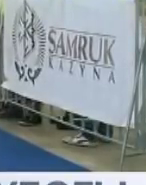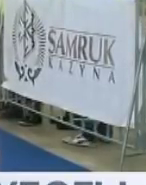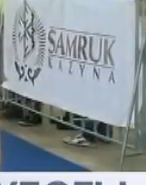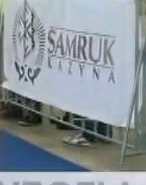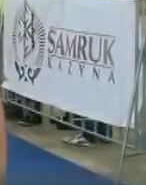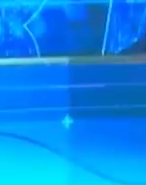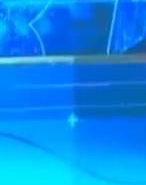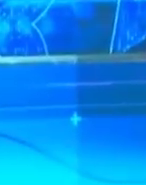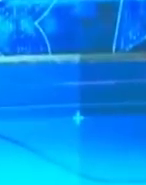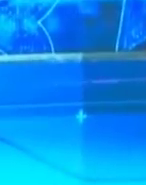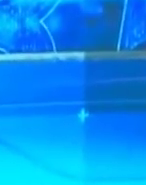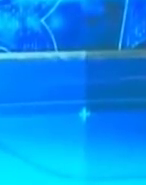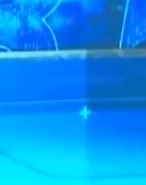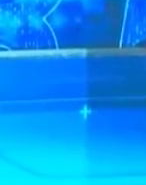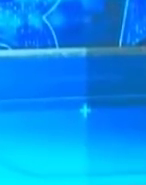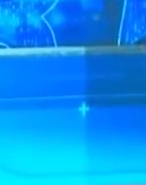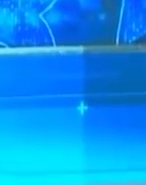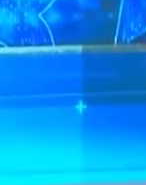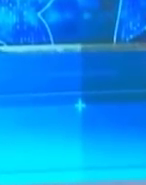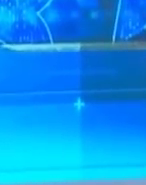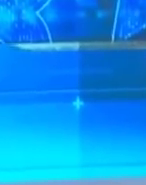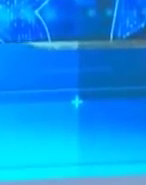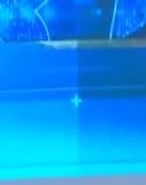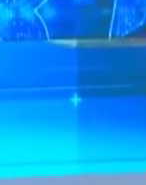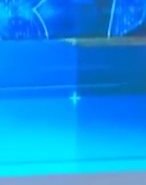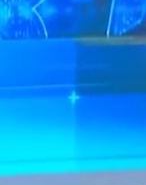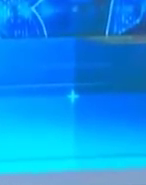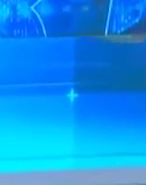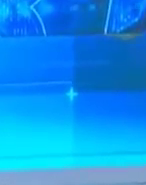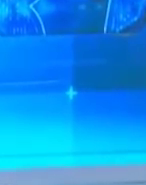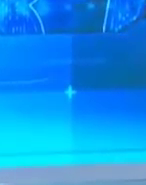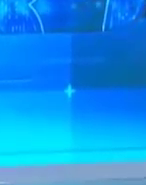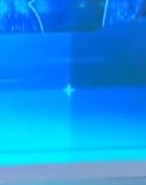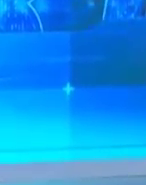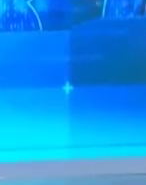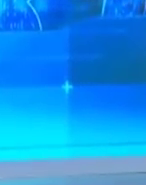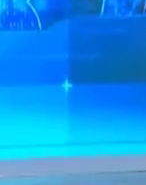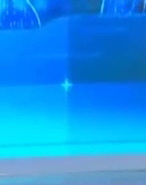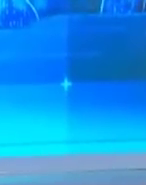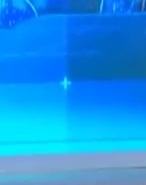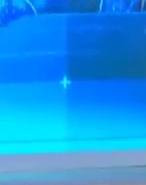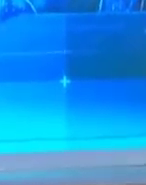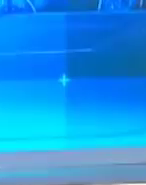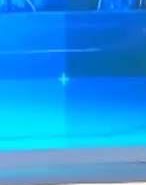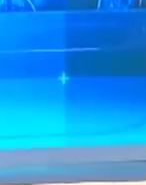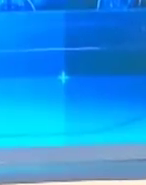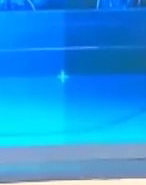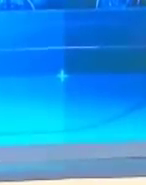Бүгінге бар спорт ақпараттары осындай. Келесі кездескенше сау болыңыз.